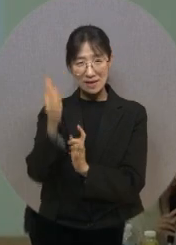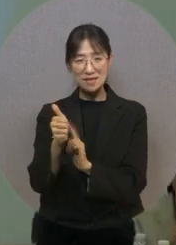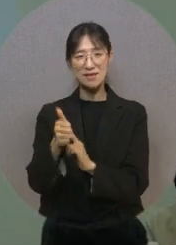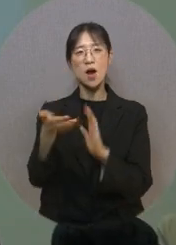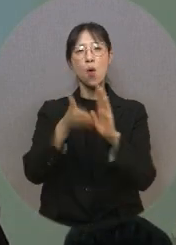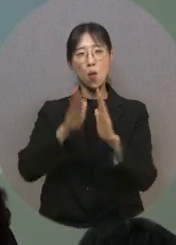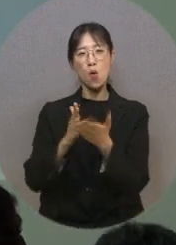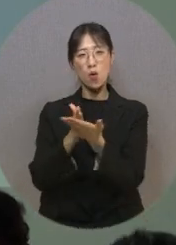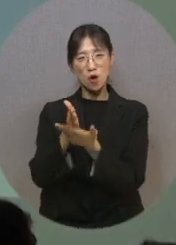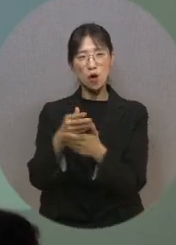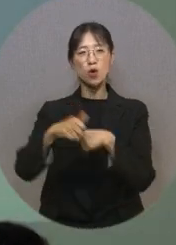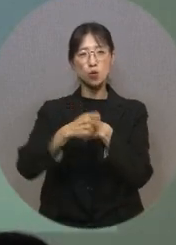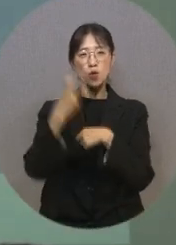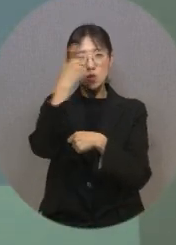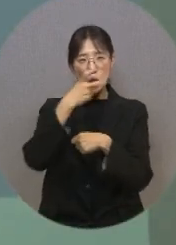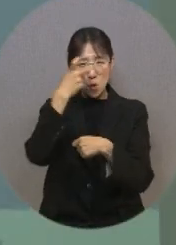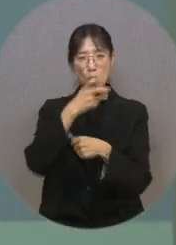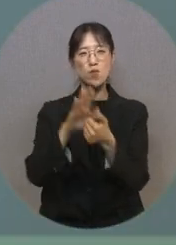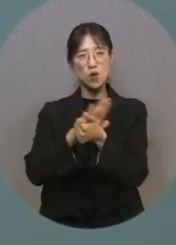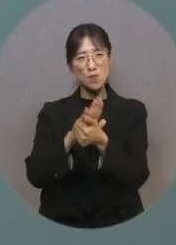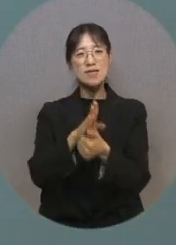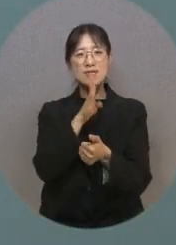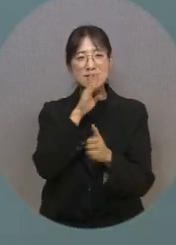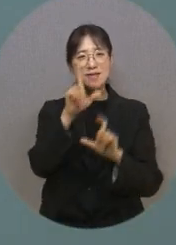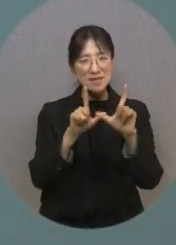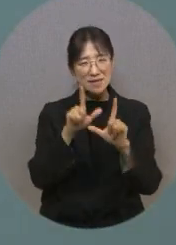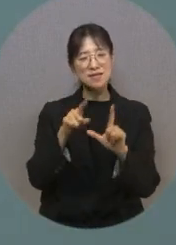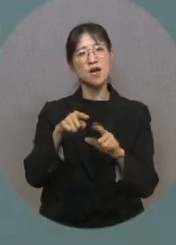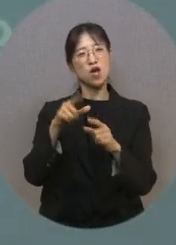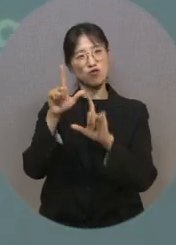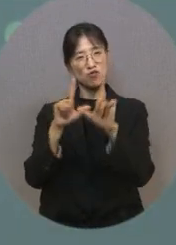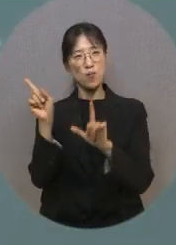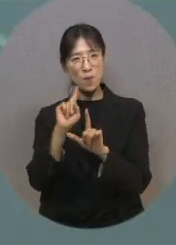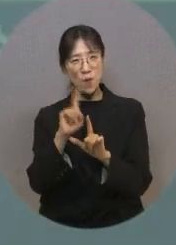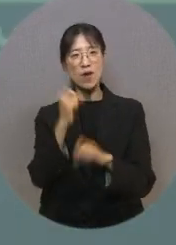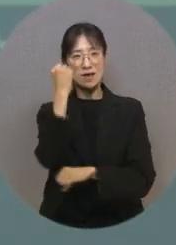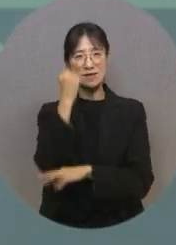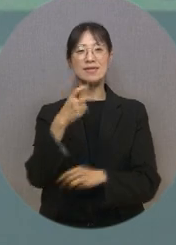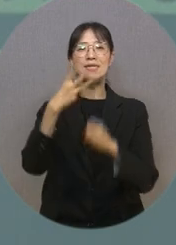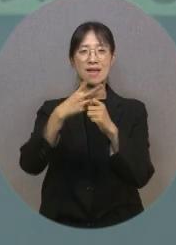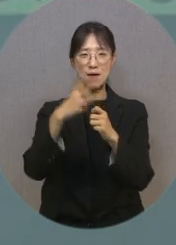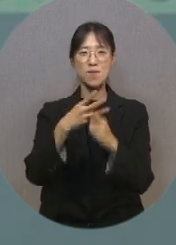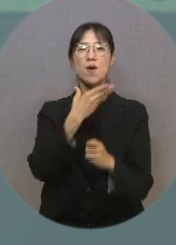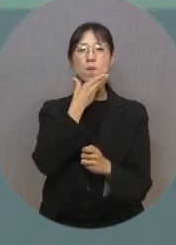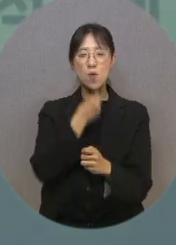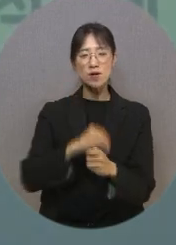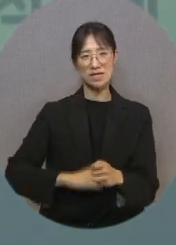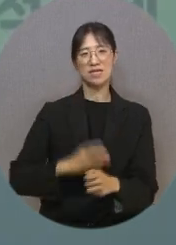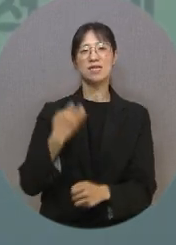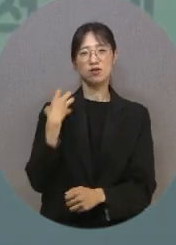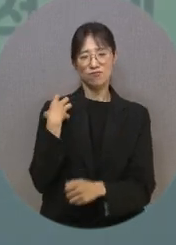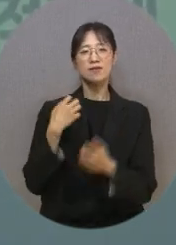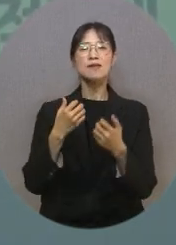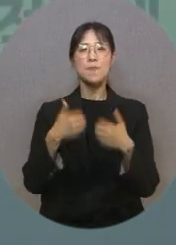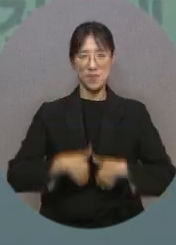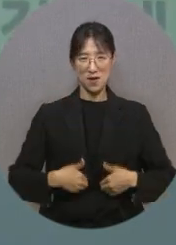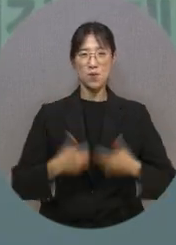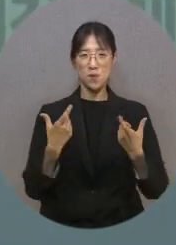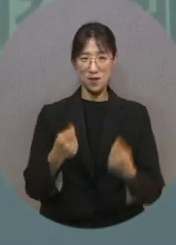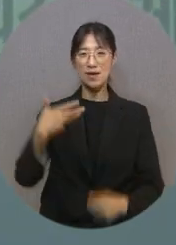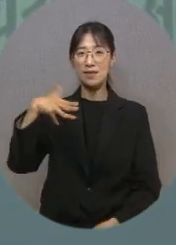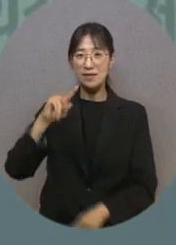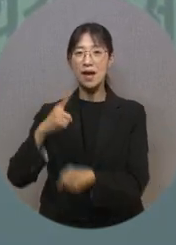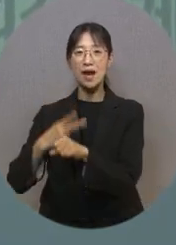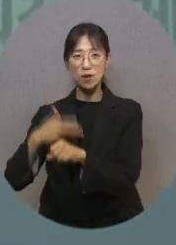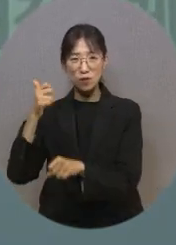영역이 초등 돌봄 서비스 현황과 유형을 기초로 한 제3의 복지 주체에 대한 필요성을, 차한솔 교수는